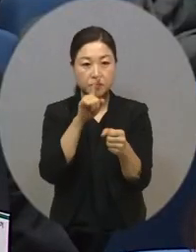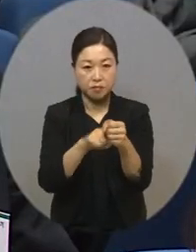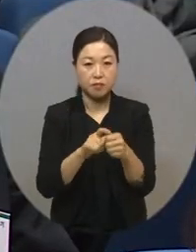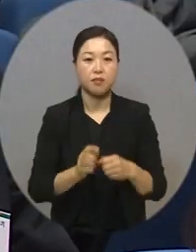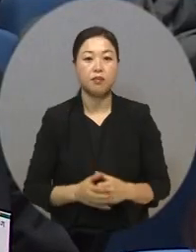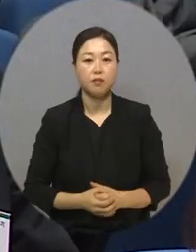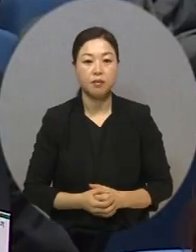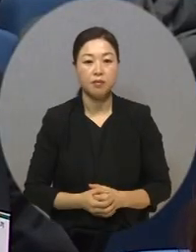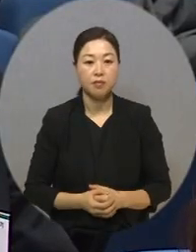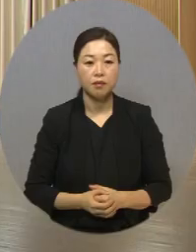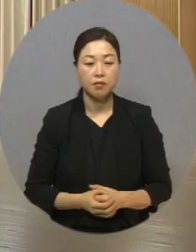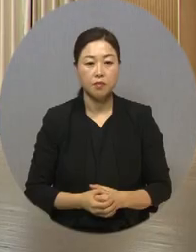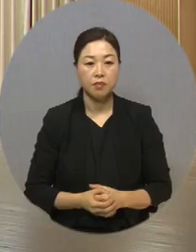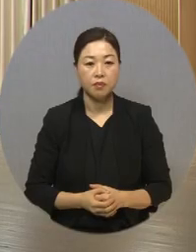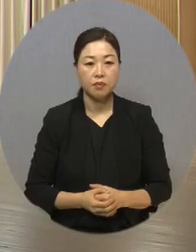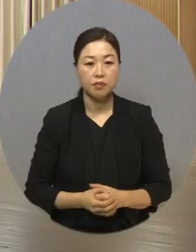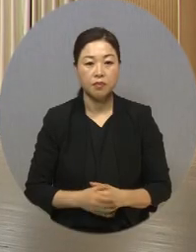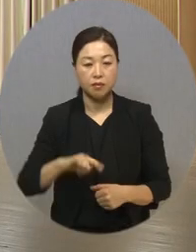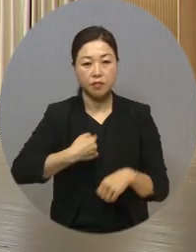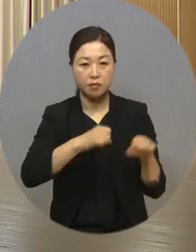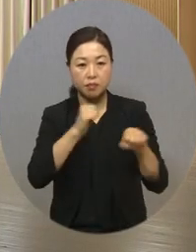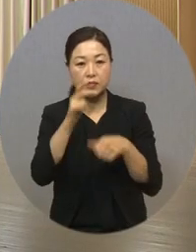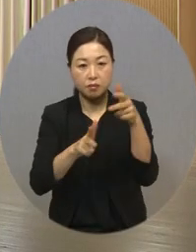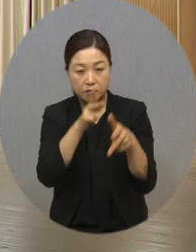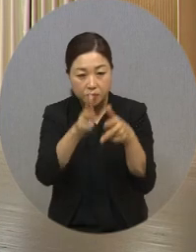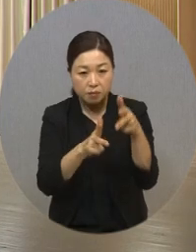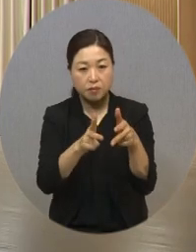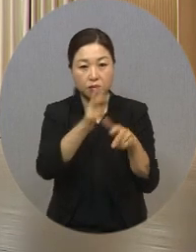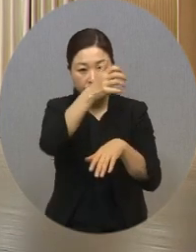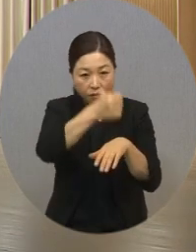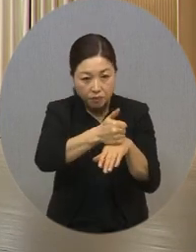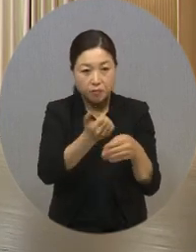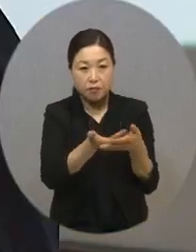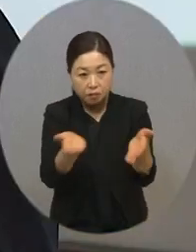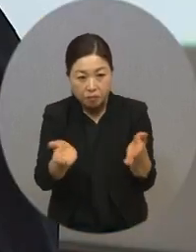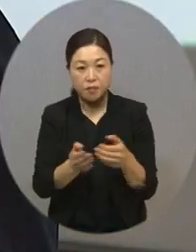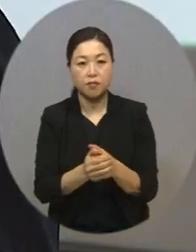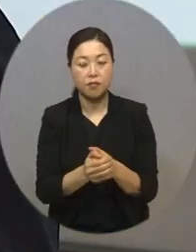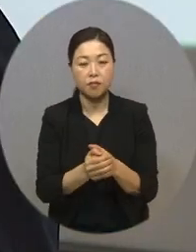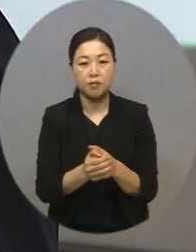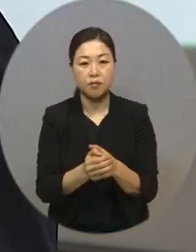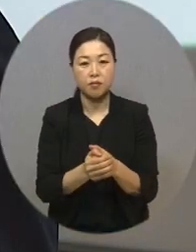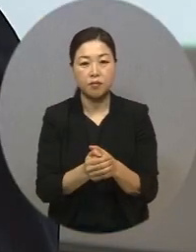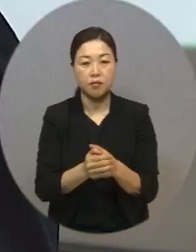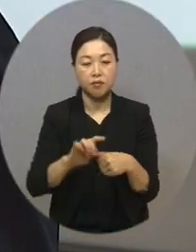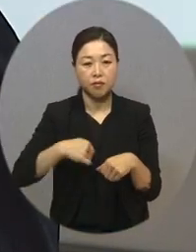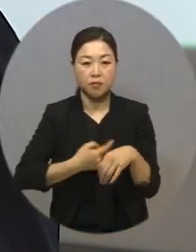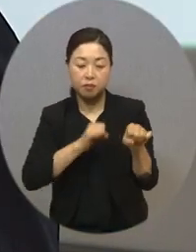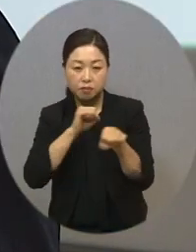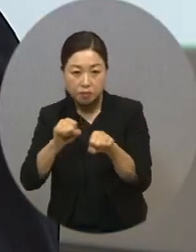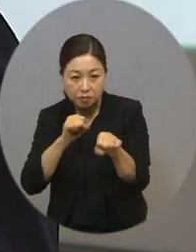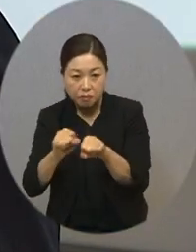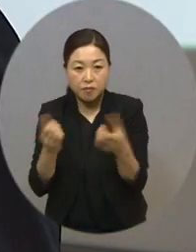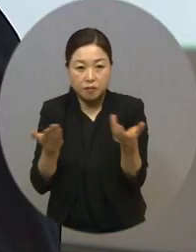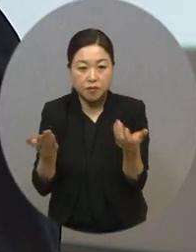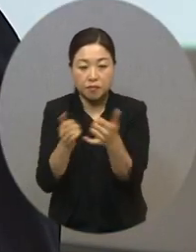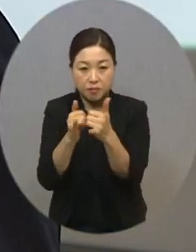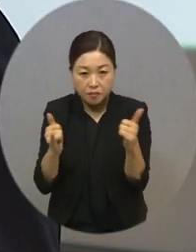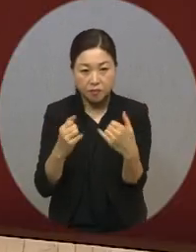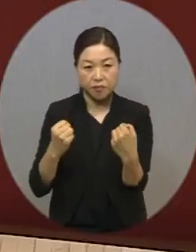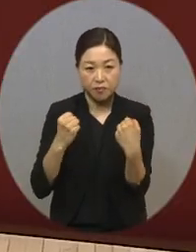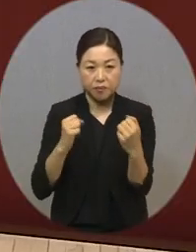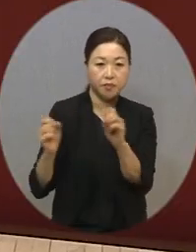열렸습니다 또 자활 사업에 대한 성과 공유 자활 사업 참여자와 종사자에 대한 사기진작을 도모한다는